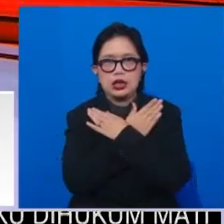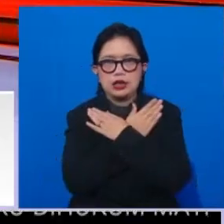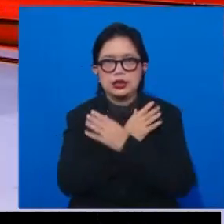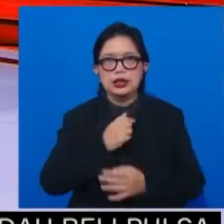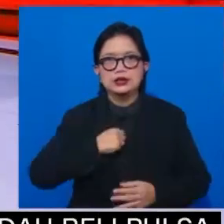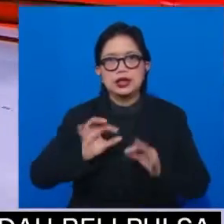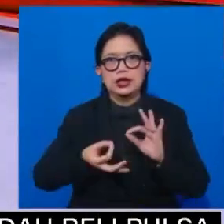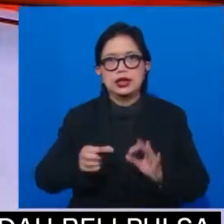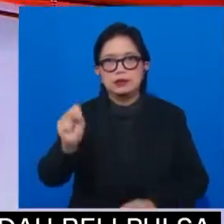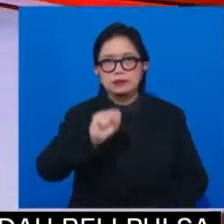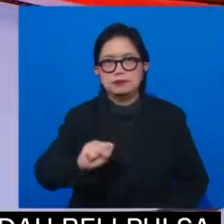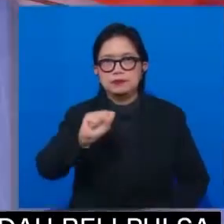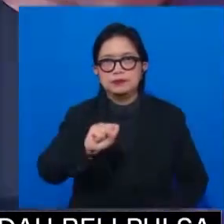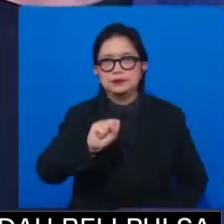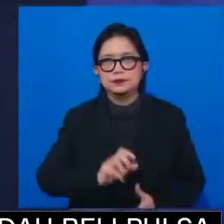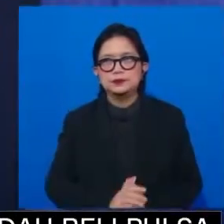percaya.